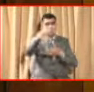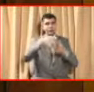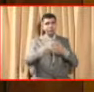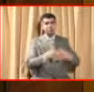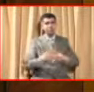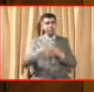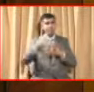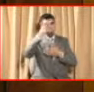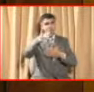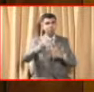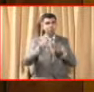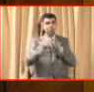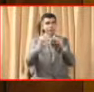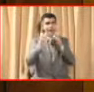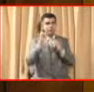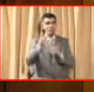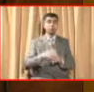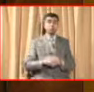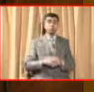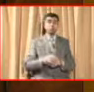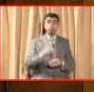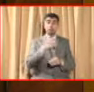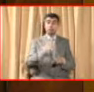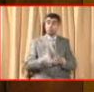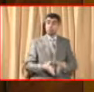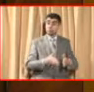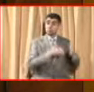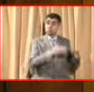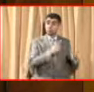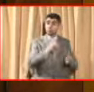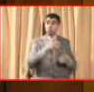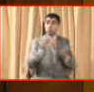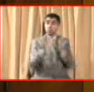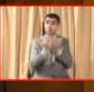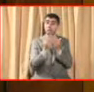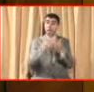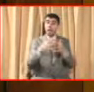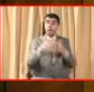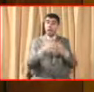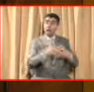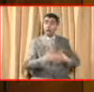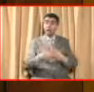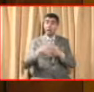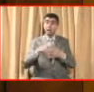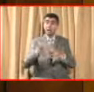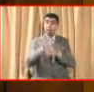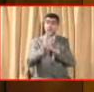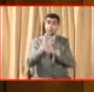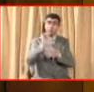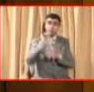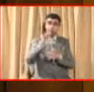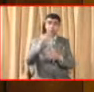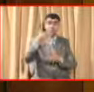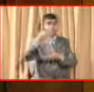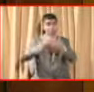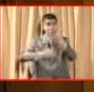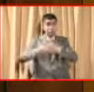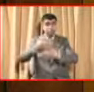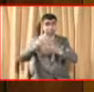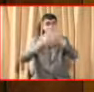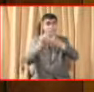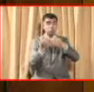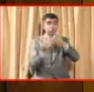هذا الاتفاق الشروط التي تؤطر إنشاء المدارس الأمريكية في المغرب وفتحها وتسييرها، كما ينص